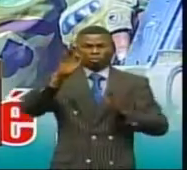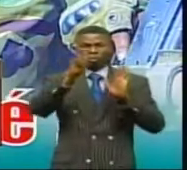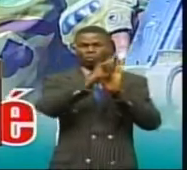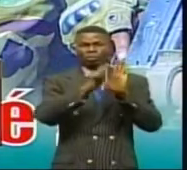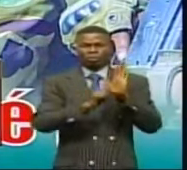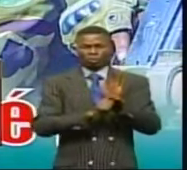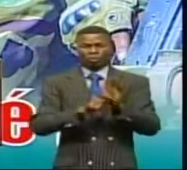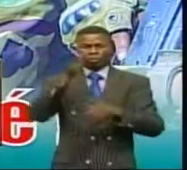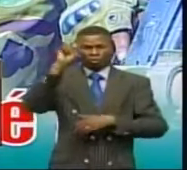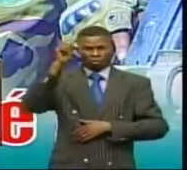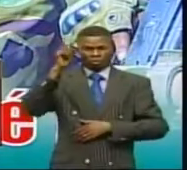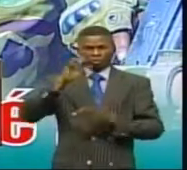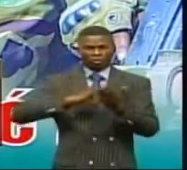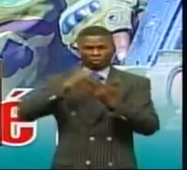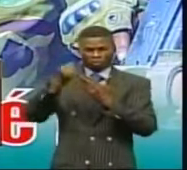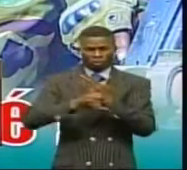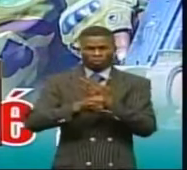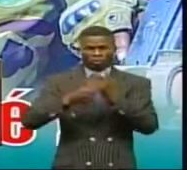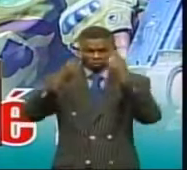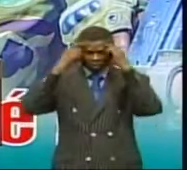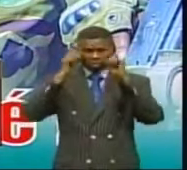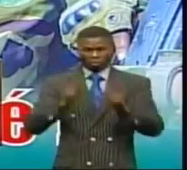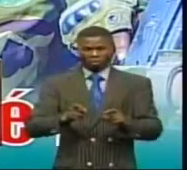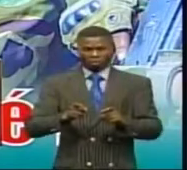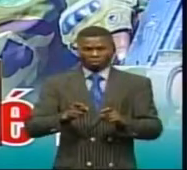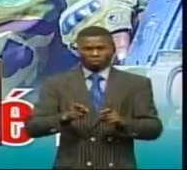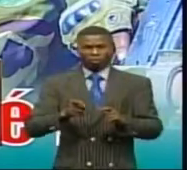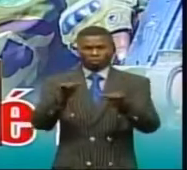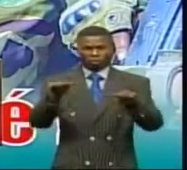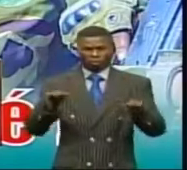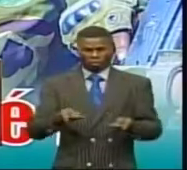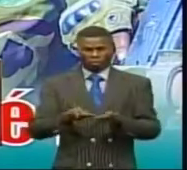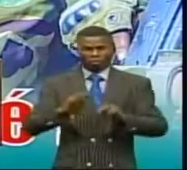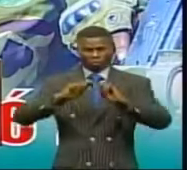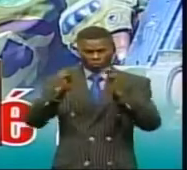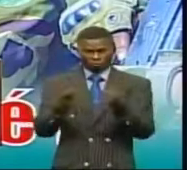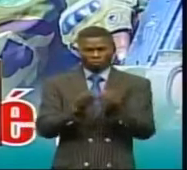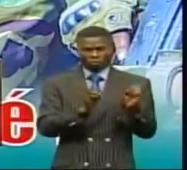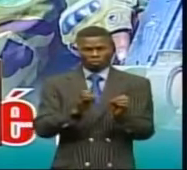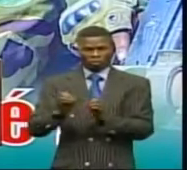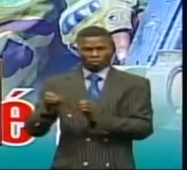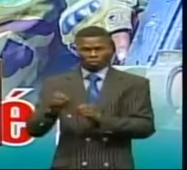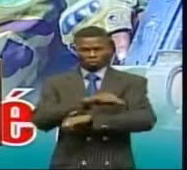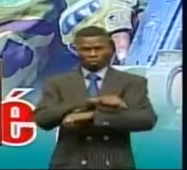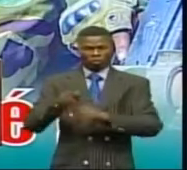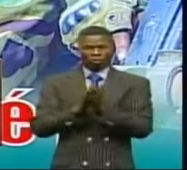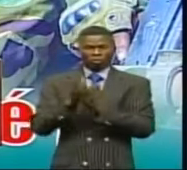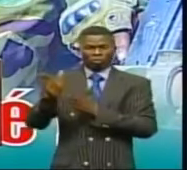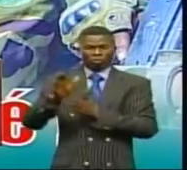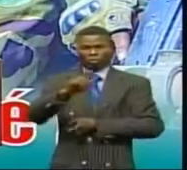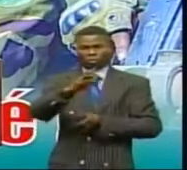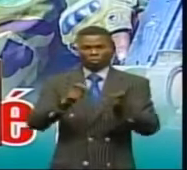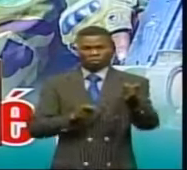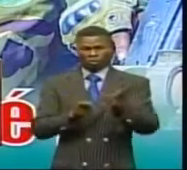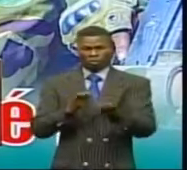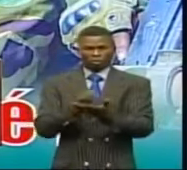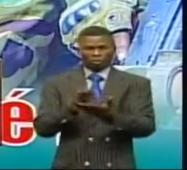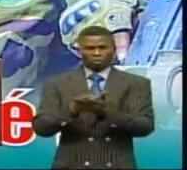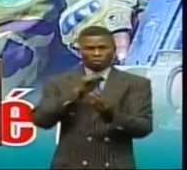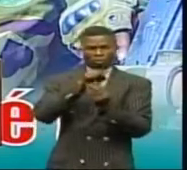1. Projet de décret fixant le cadre et les structures organiques de la Direction générale du Trésor et de la